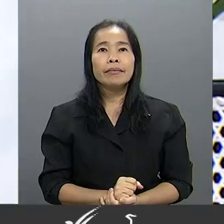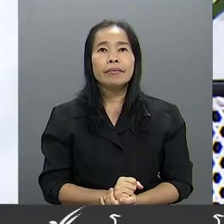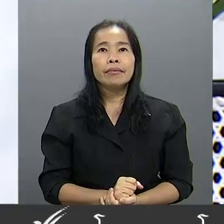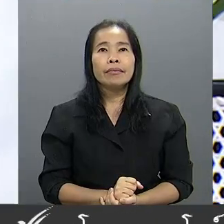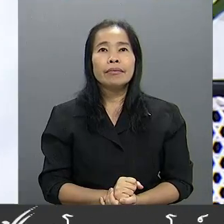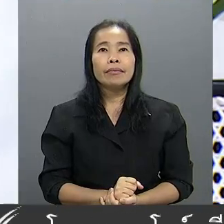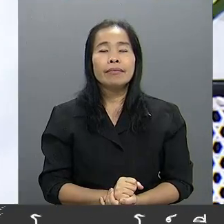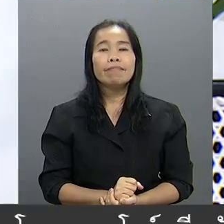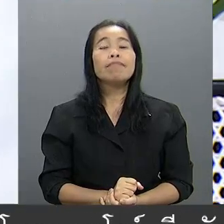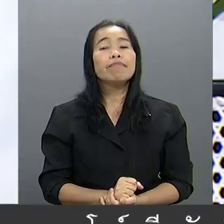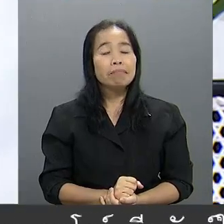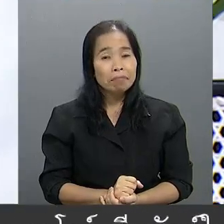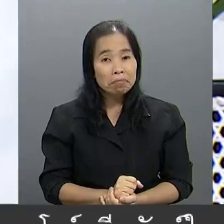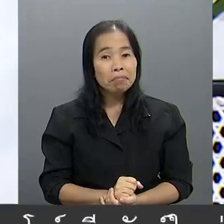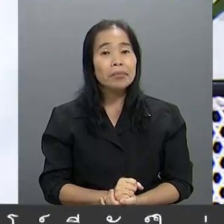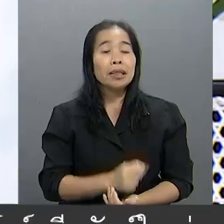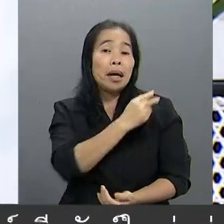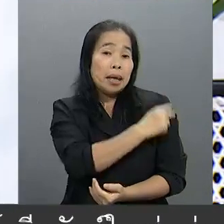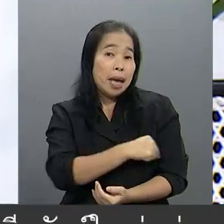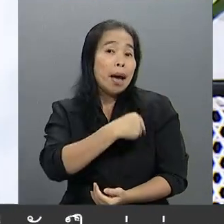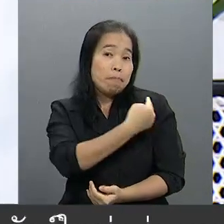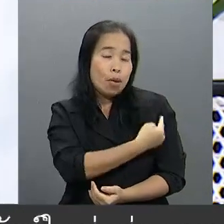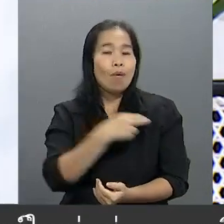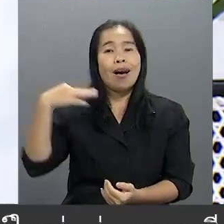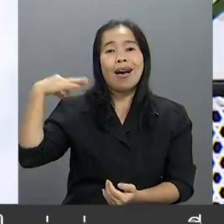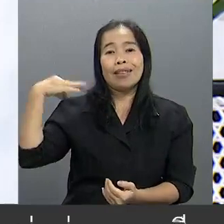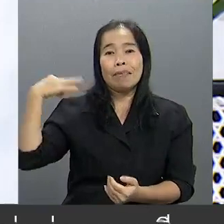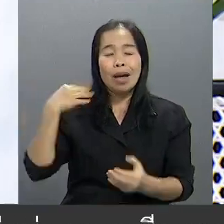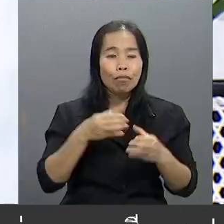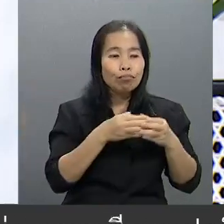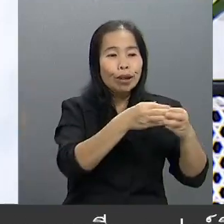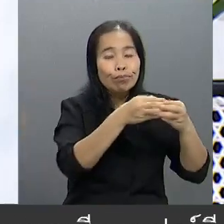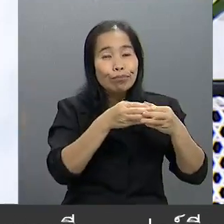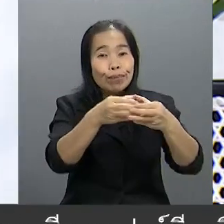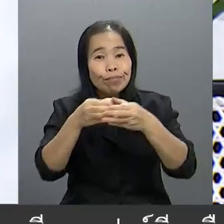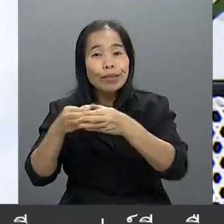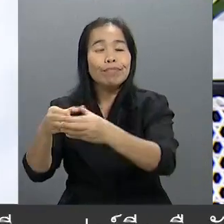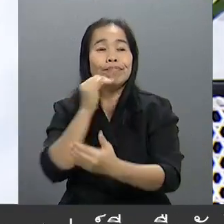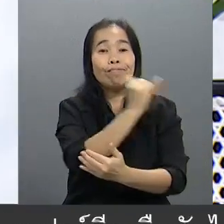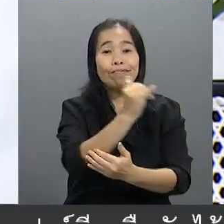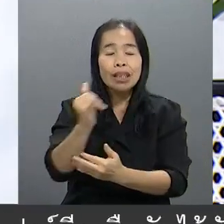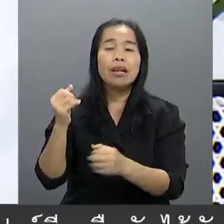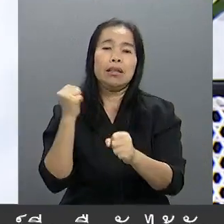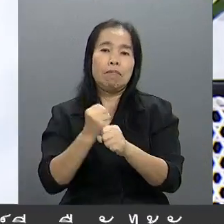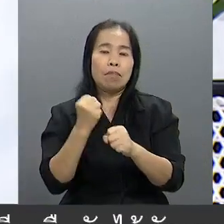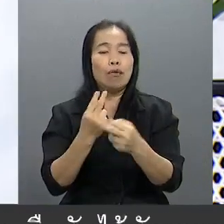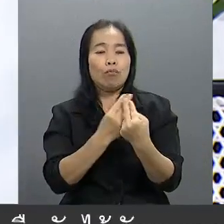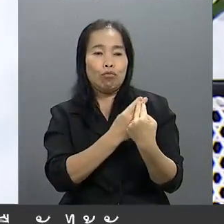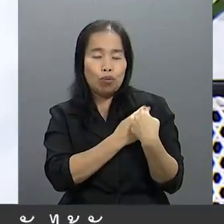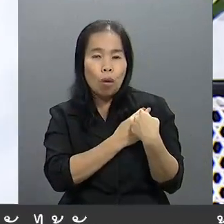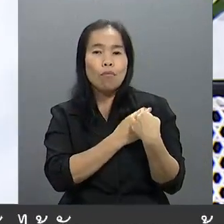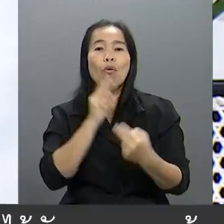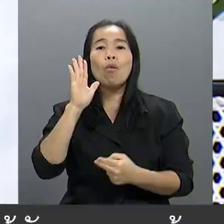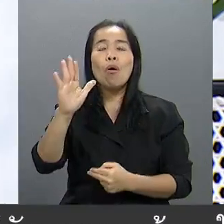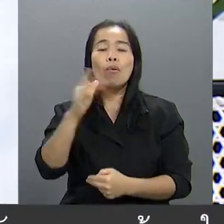คุณผู้ชมคะหน่วยแพทย์เคลื่อนที่นะคะถือเป็นหนึ่งในพระราชกรณียกิจของสมเด็จพระศรีนครินทราบรมราชชนนี